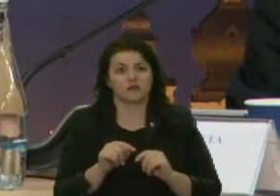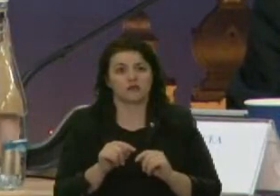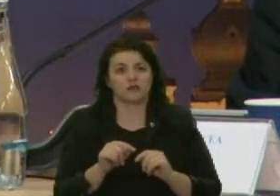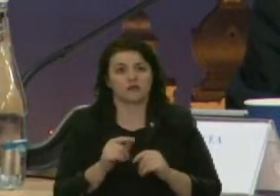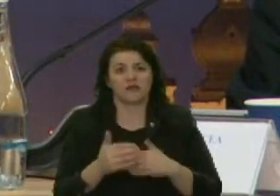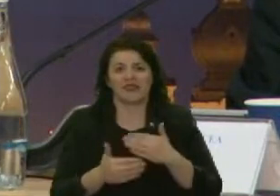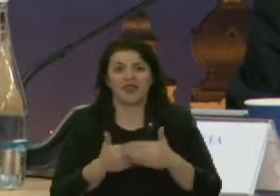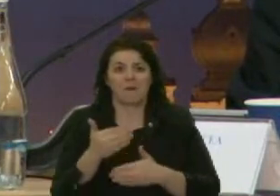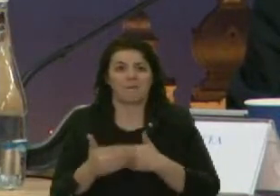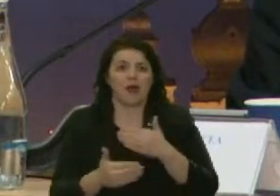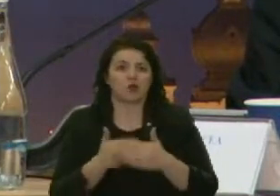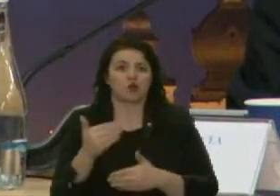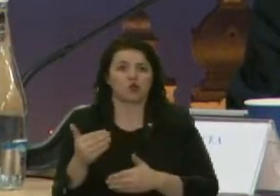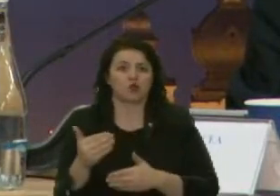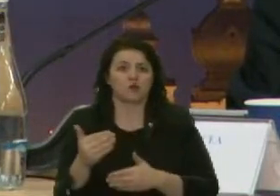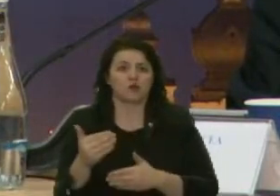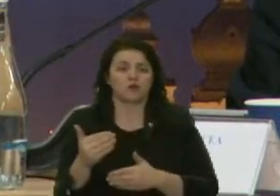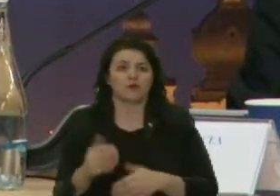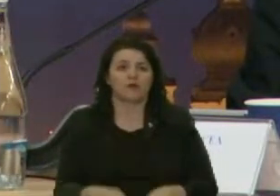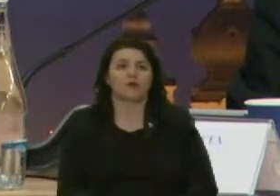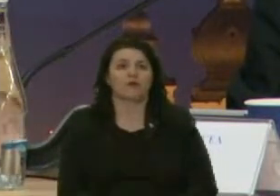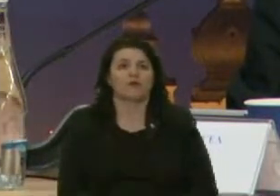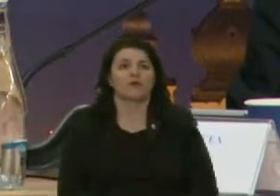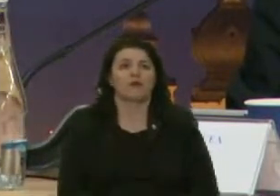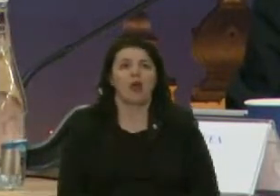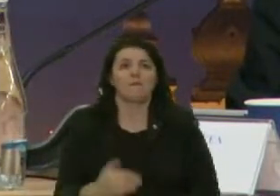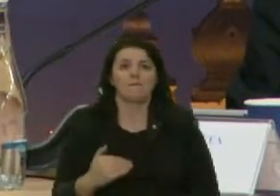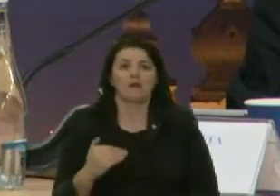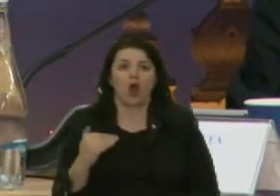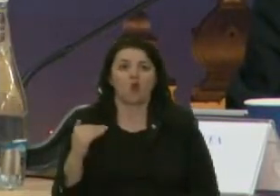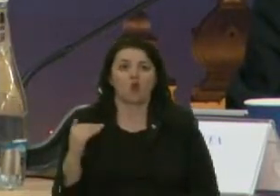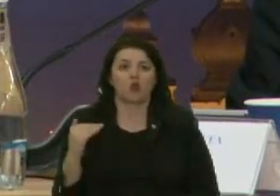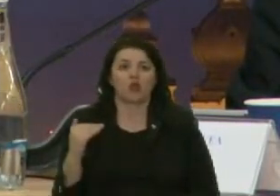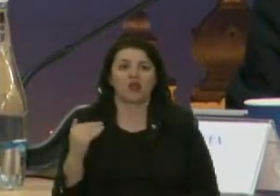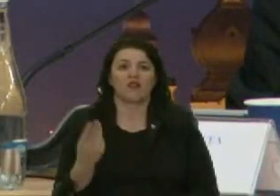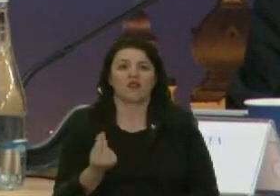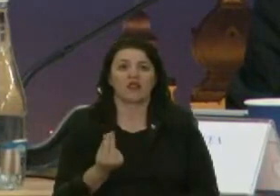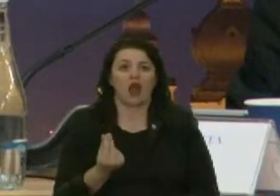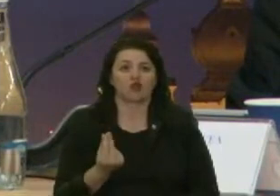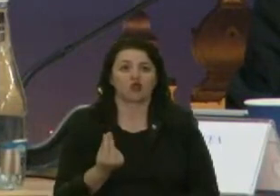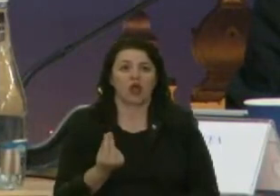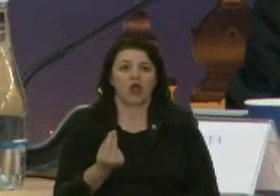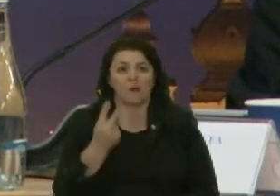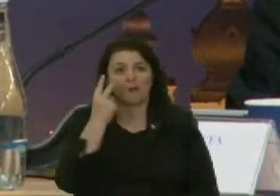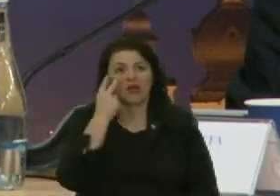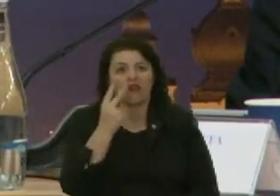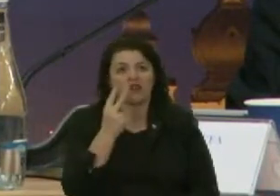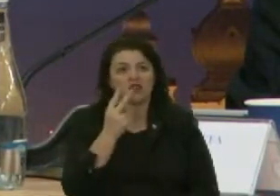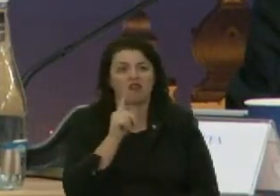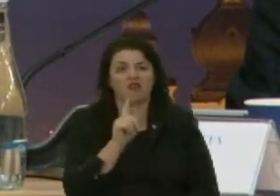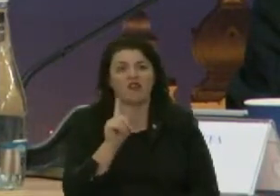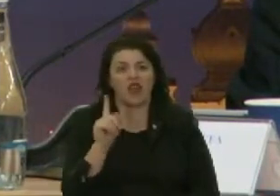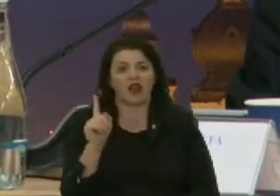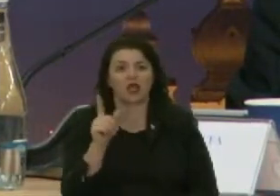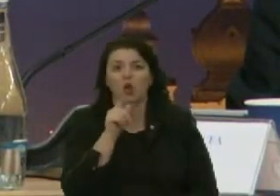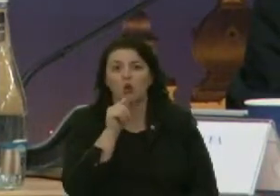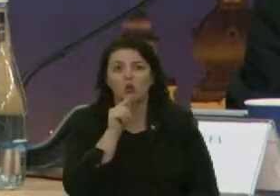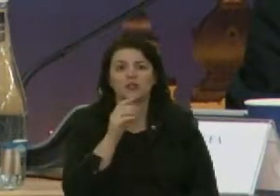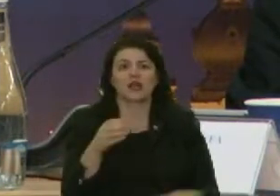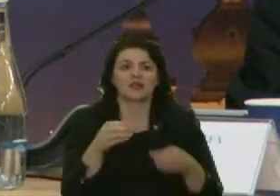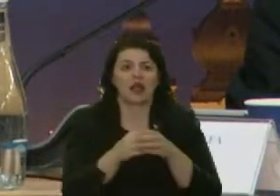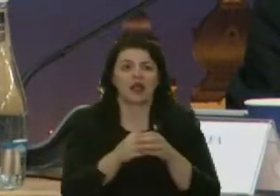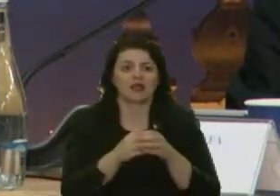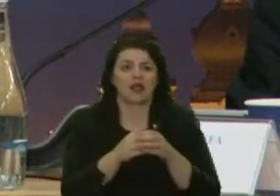de mul dar care trebuie coroborat cu partea de praguri financiare pentru a fi previzibile pentru fiecare unde se încadrează și În ce